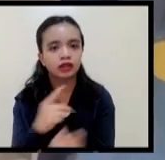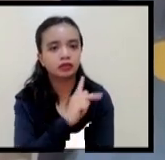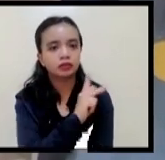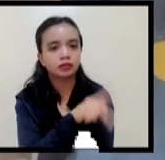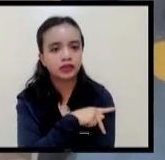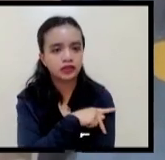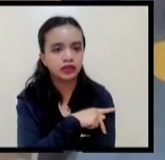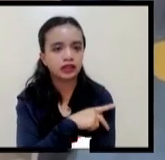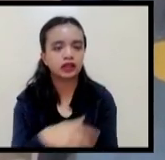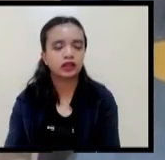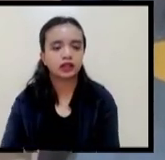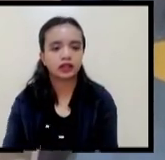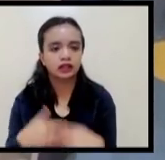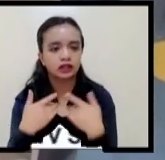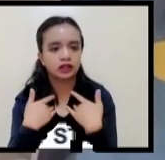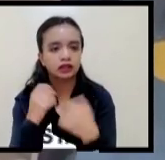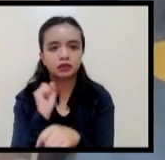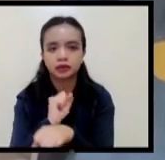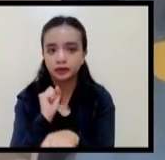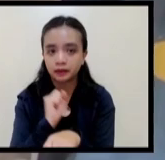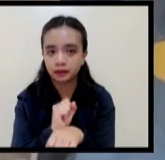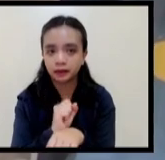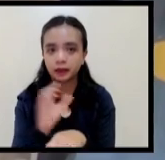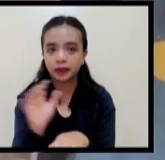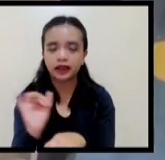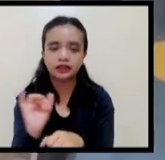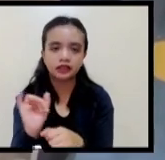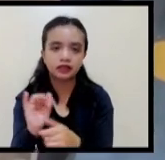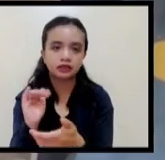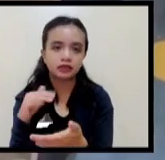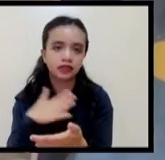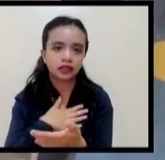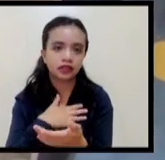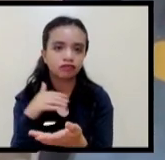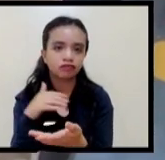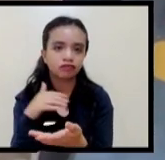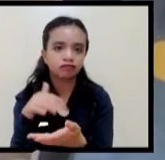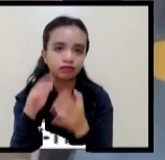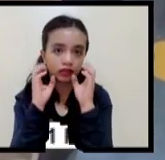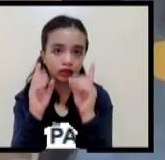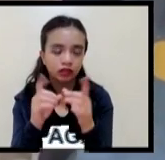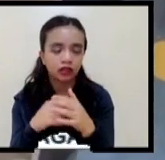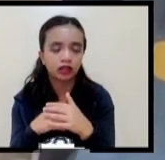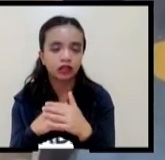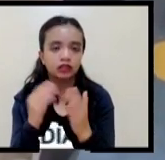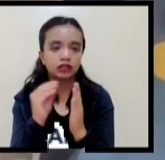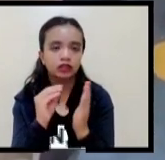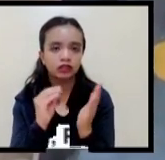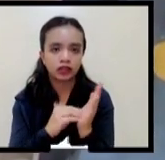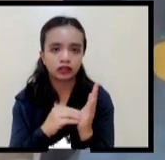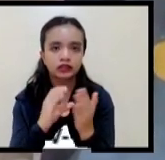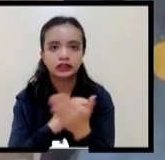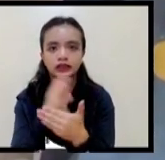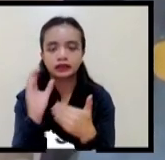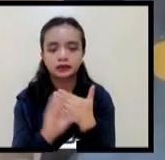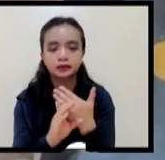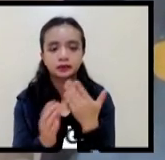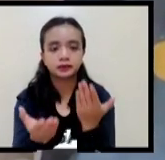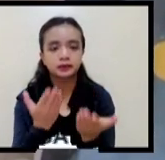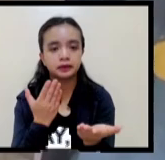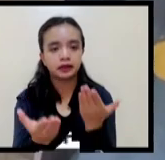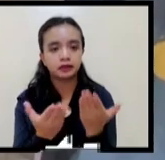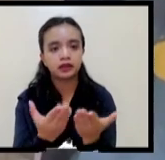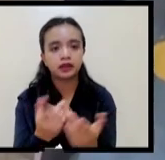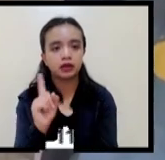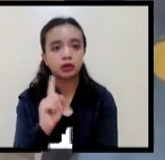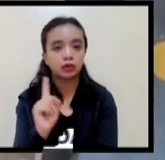yung life, yung work ko, and also yung studies ko sa calendar. And yeah, so maybe the main tip